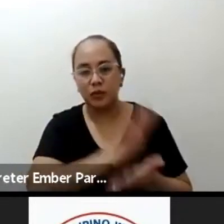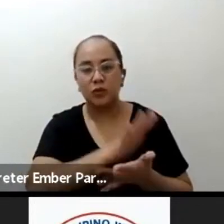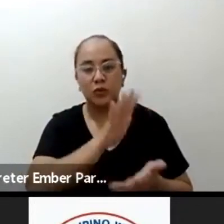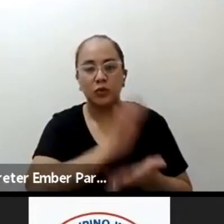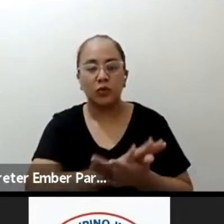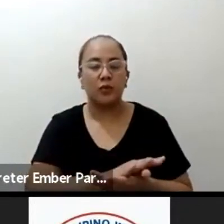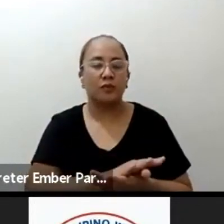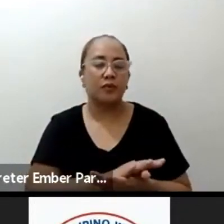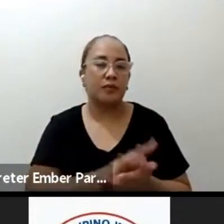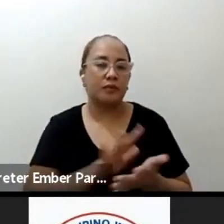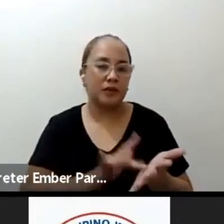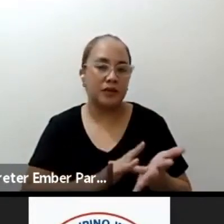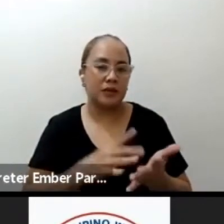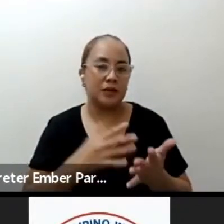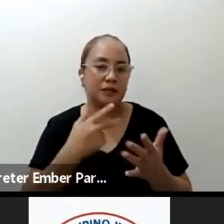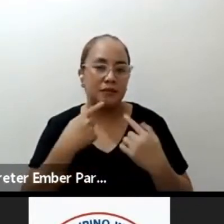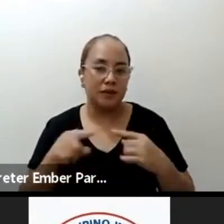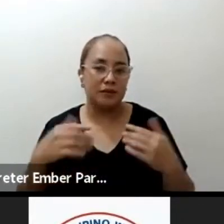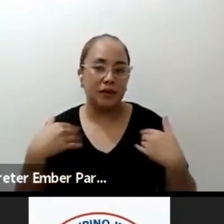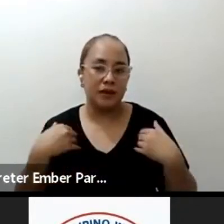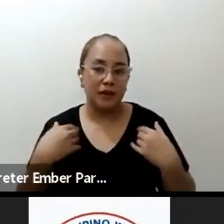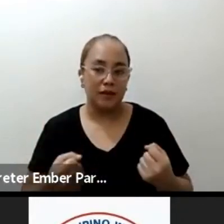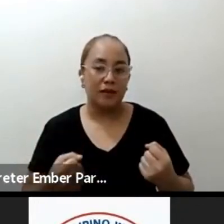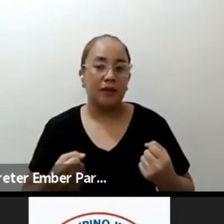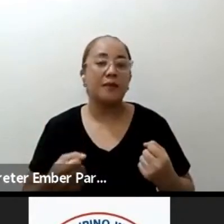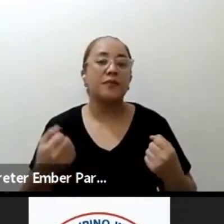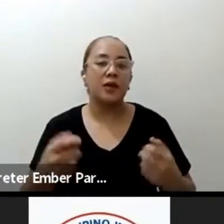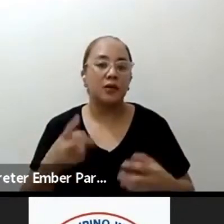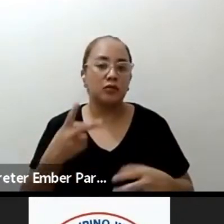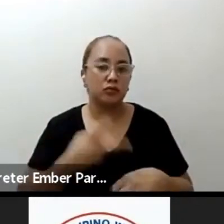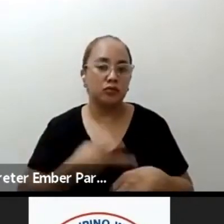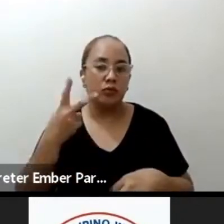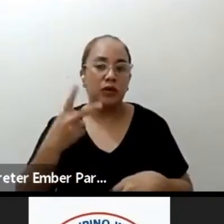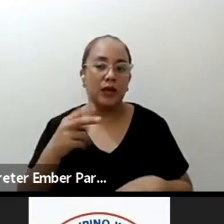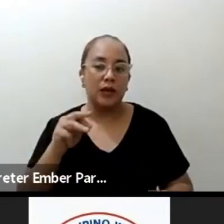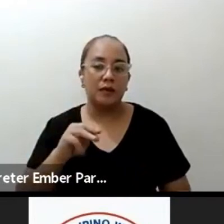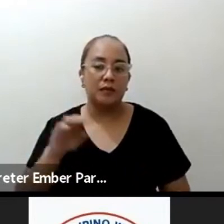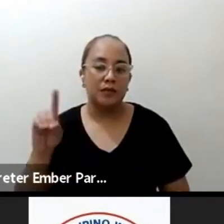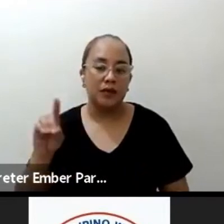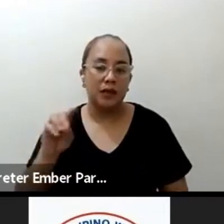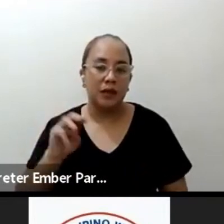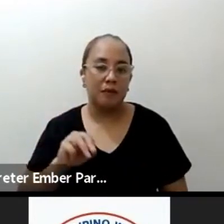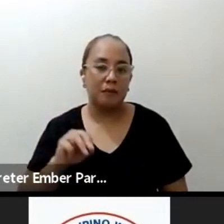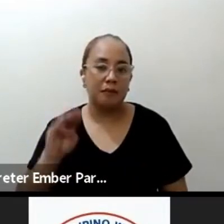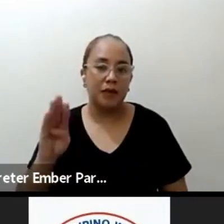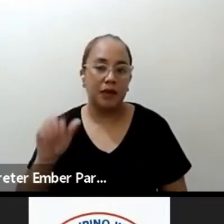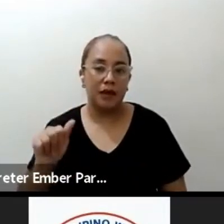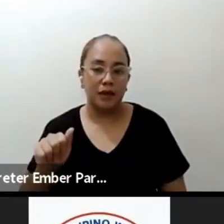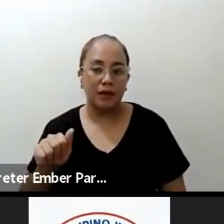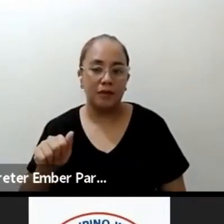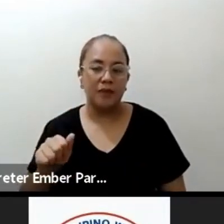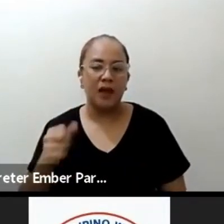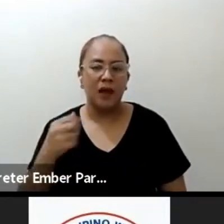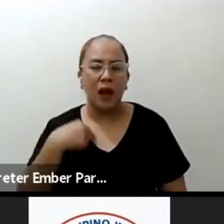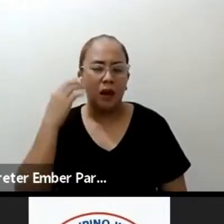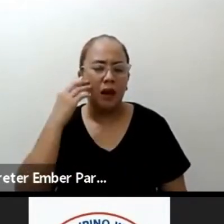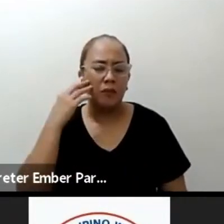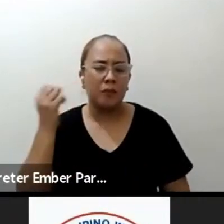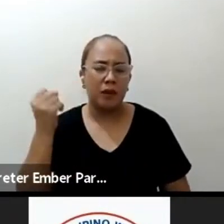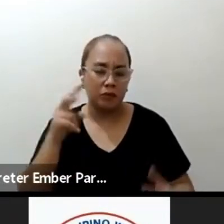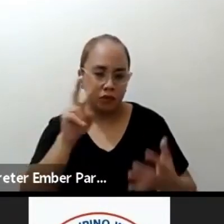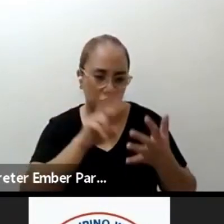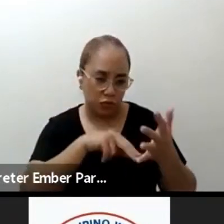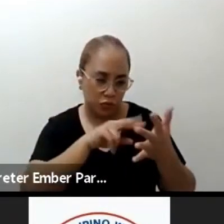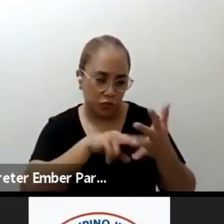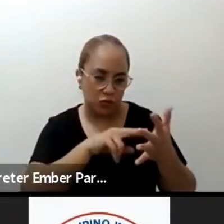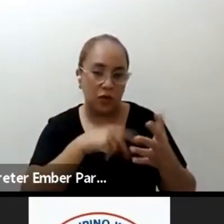Health na may dual degree nga ng MD at saka MBA. I'm sure marami kayong nababasa tungkol